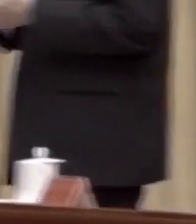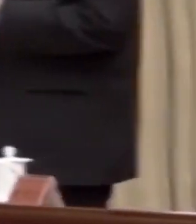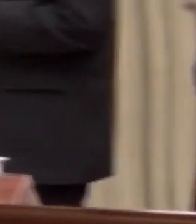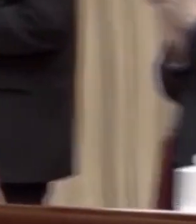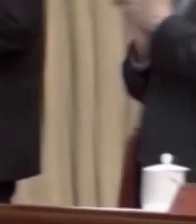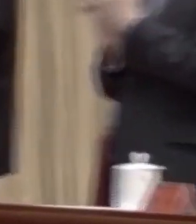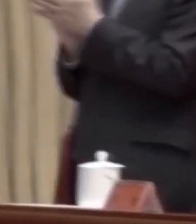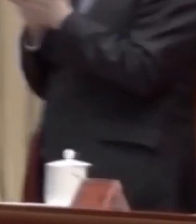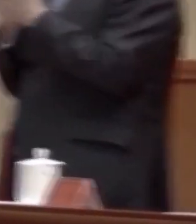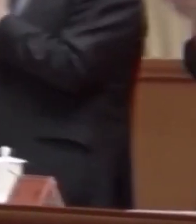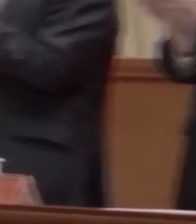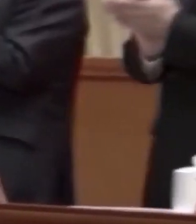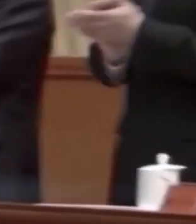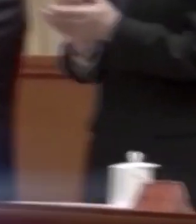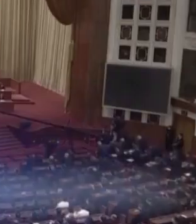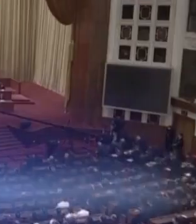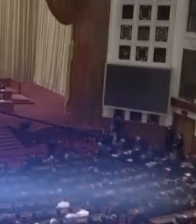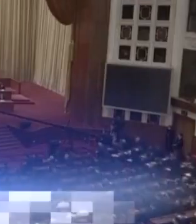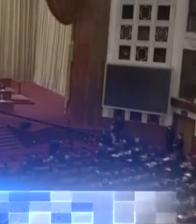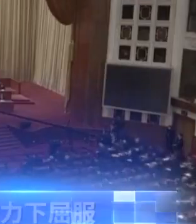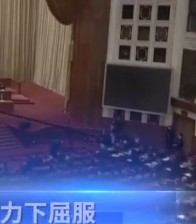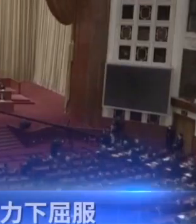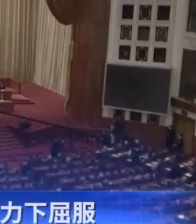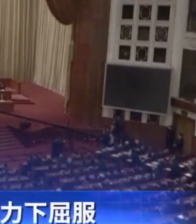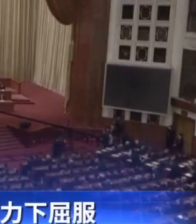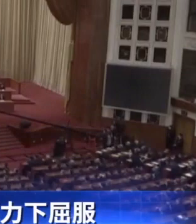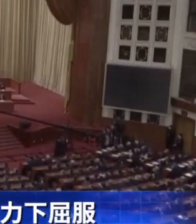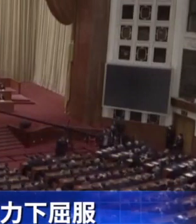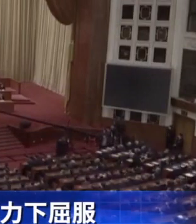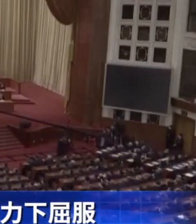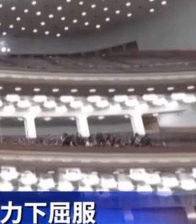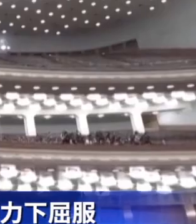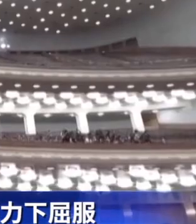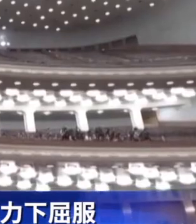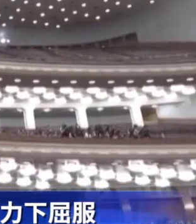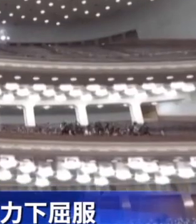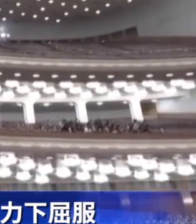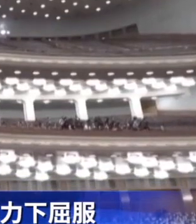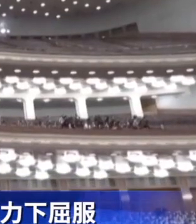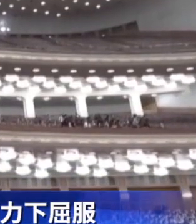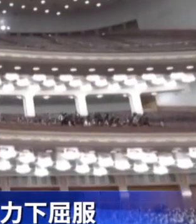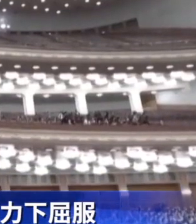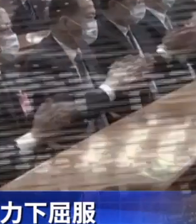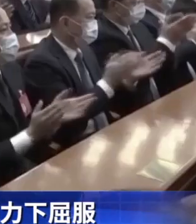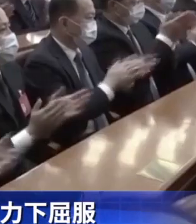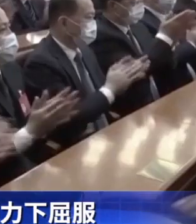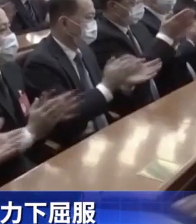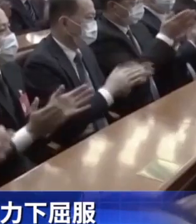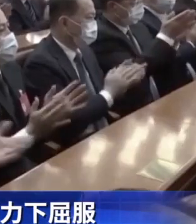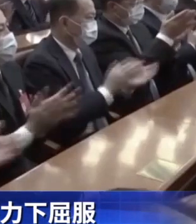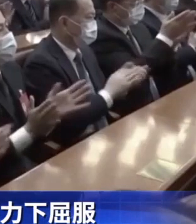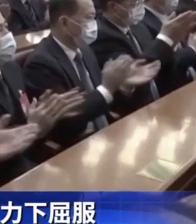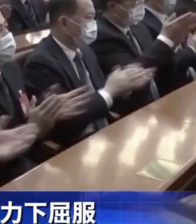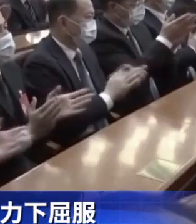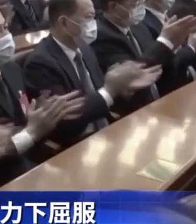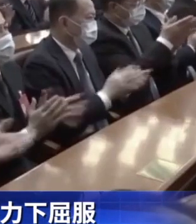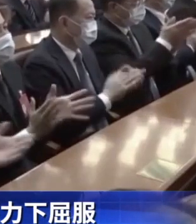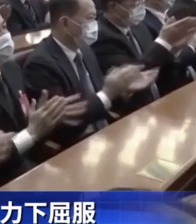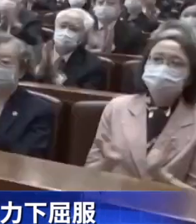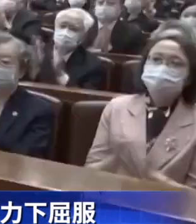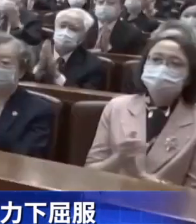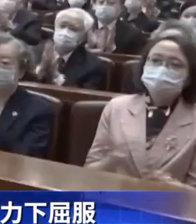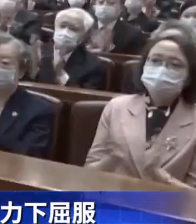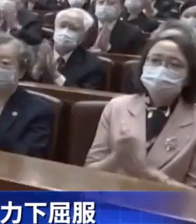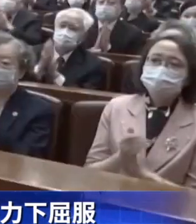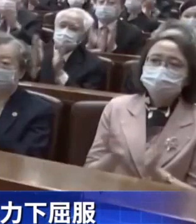国家主席习近平十月九号在中共纪念辛亥革命一百一十周年会上誓言，要实现海